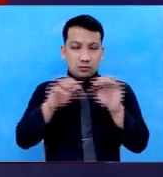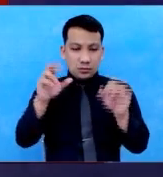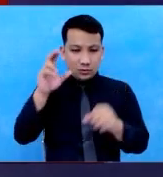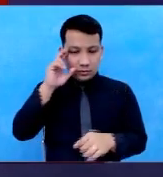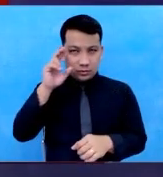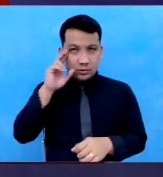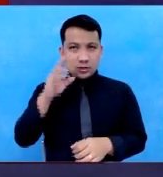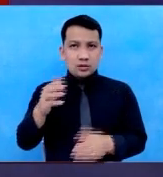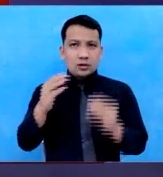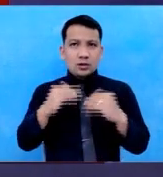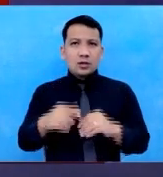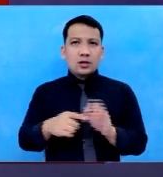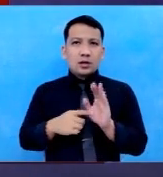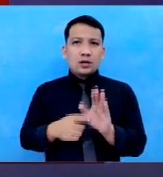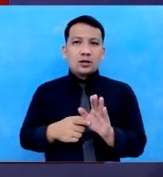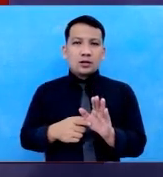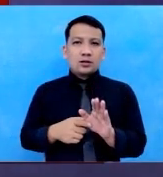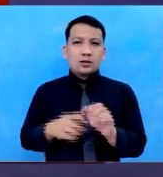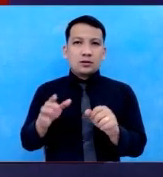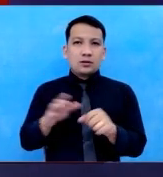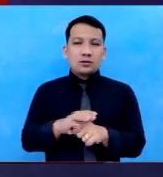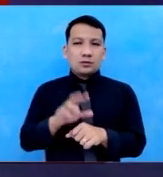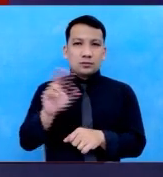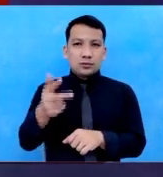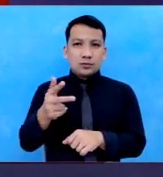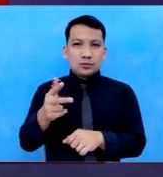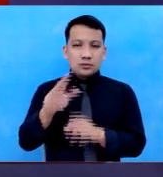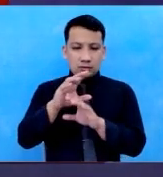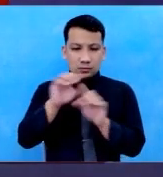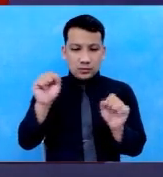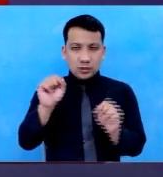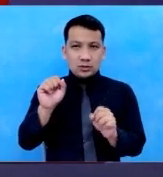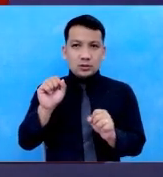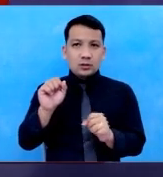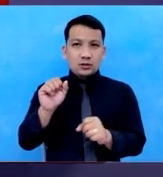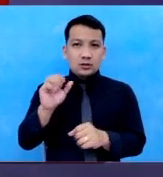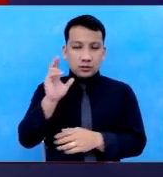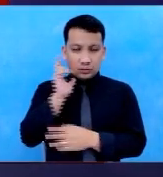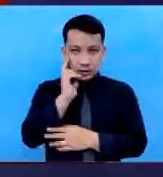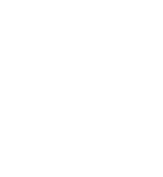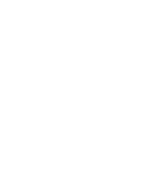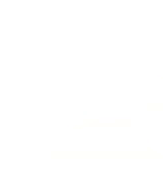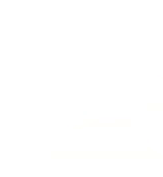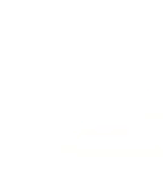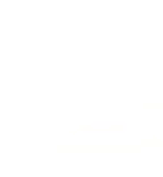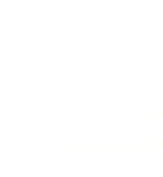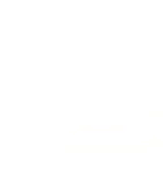Aquino at 3 naman sa administrasyon ni dating Pangulong Rodrigo Duterte.